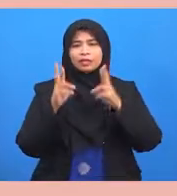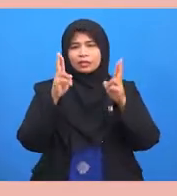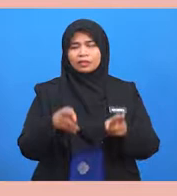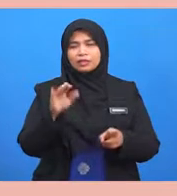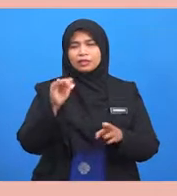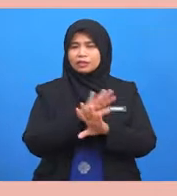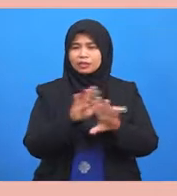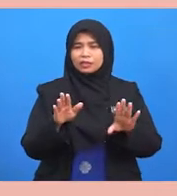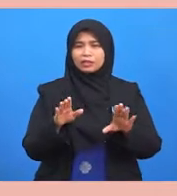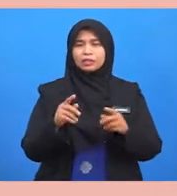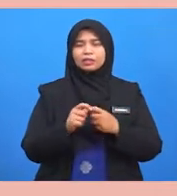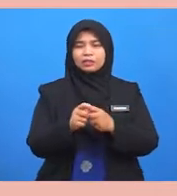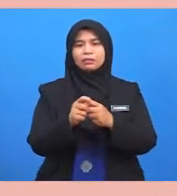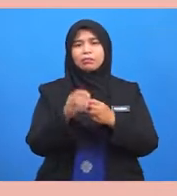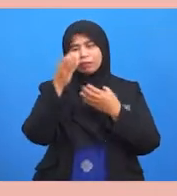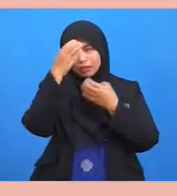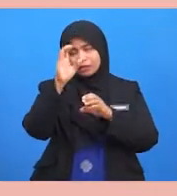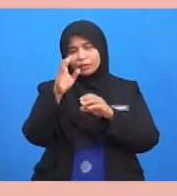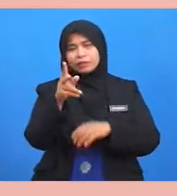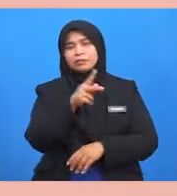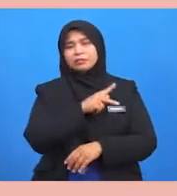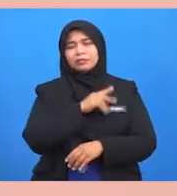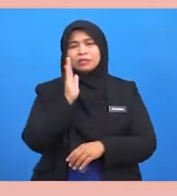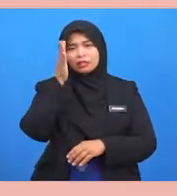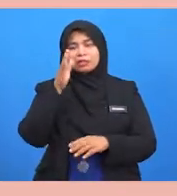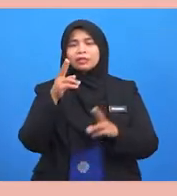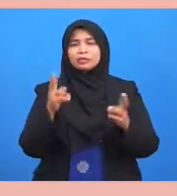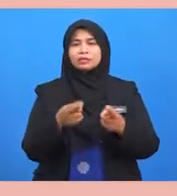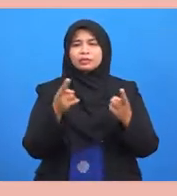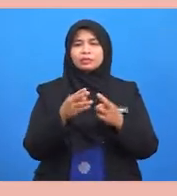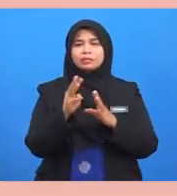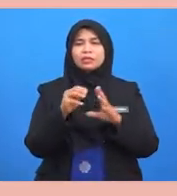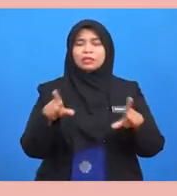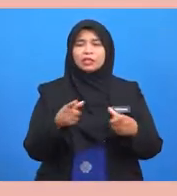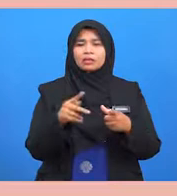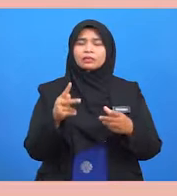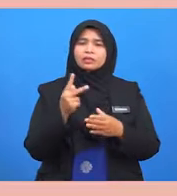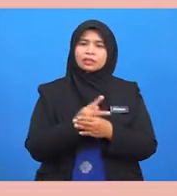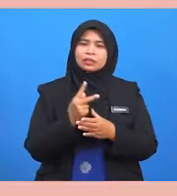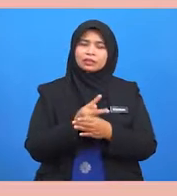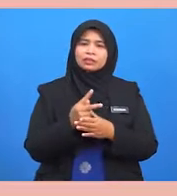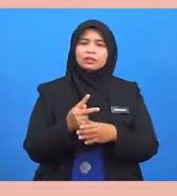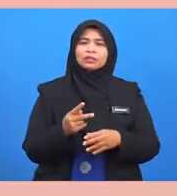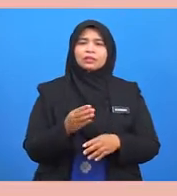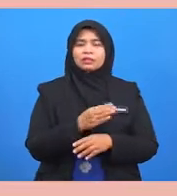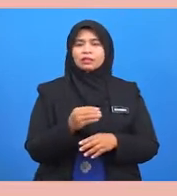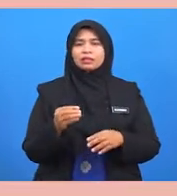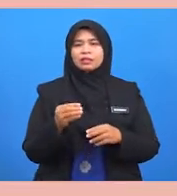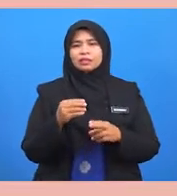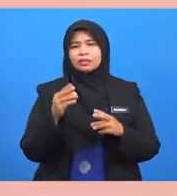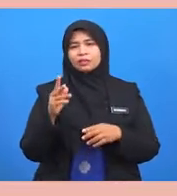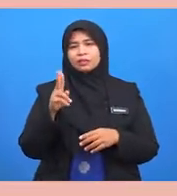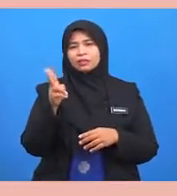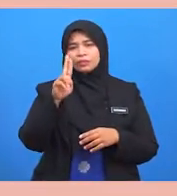yang tidak mematuhi pemimpin akan berusaha melakukan gangguan dan